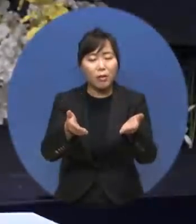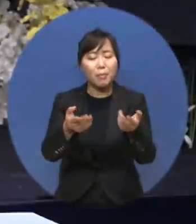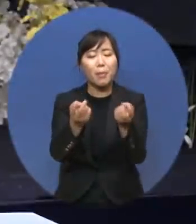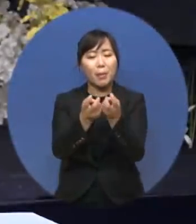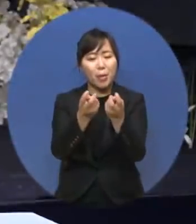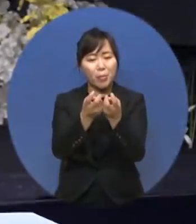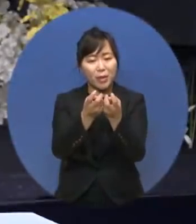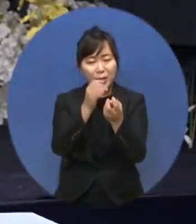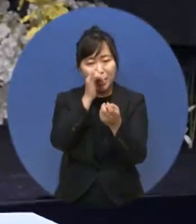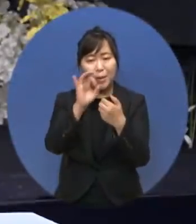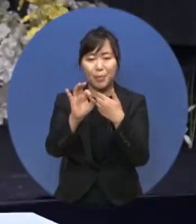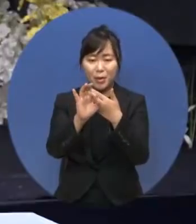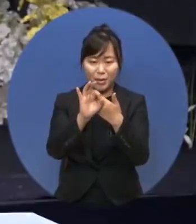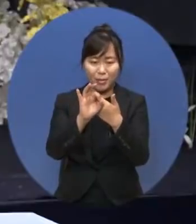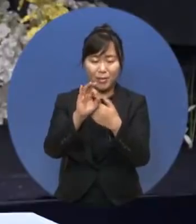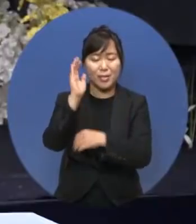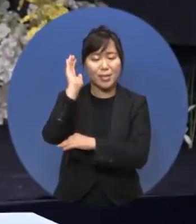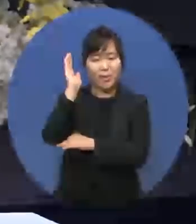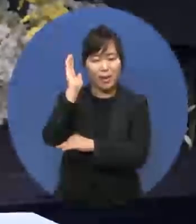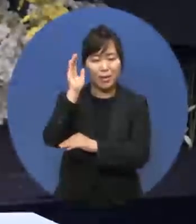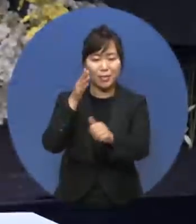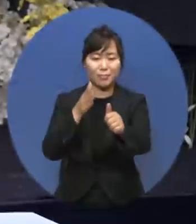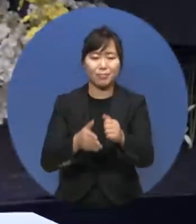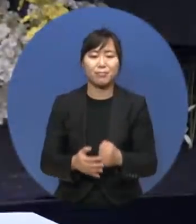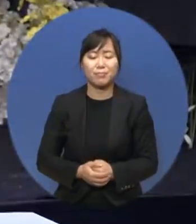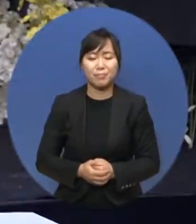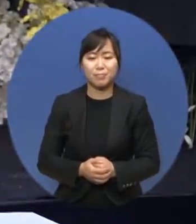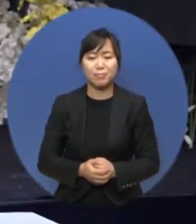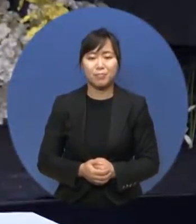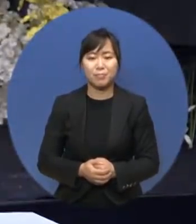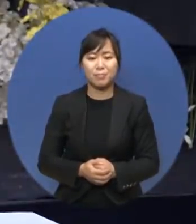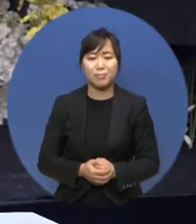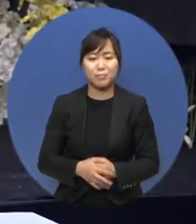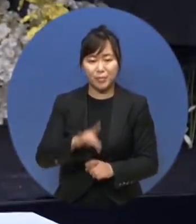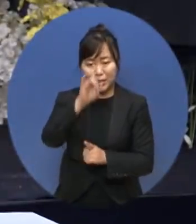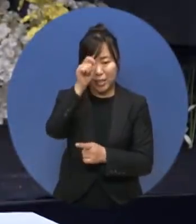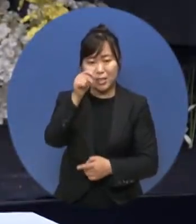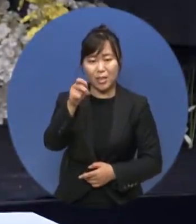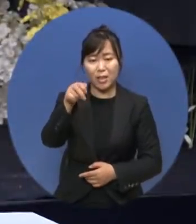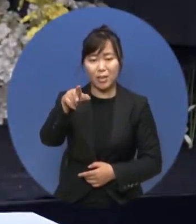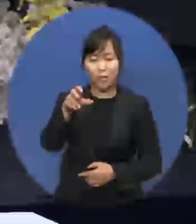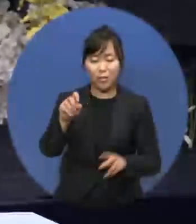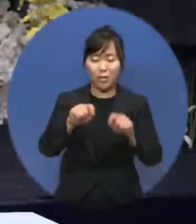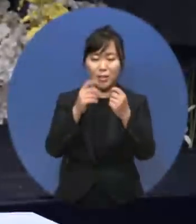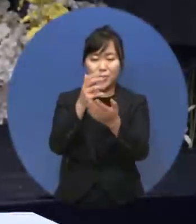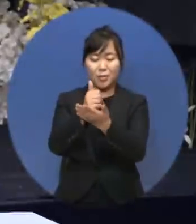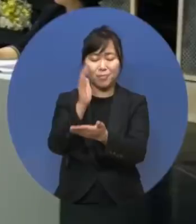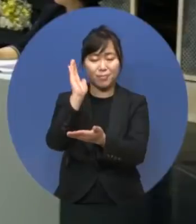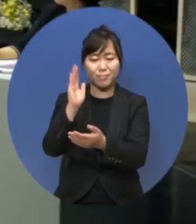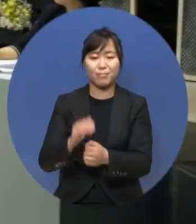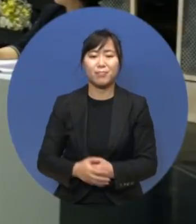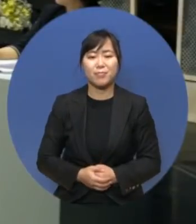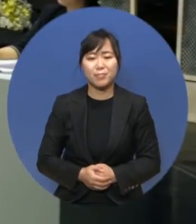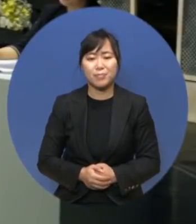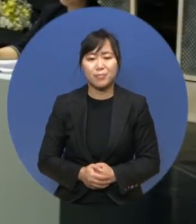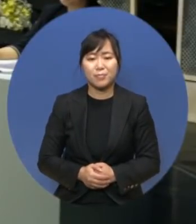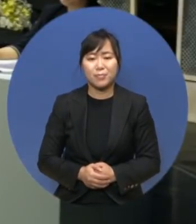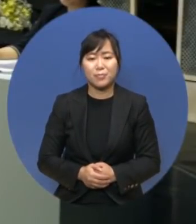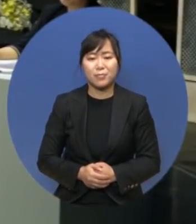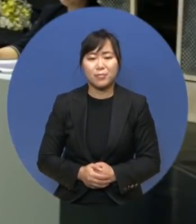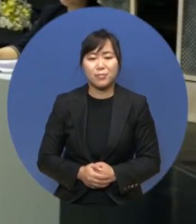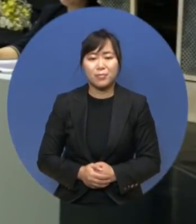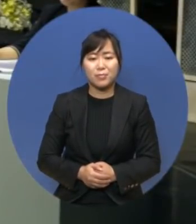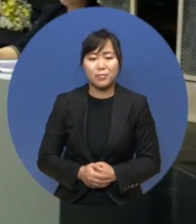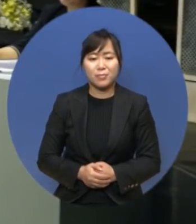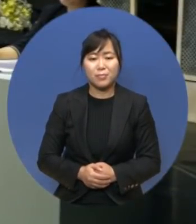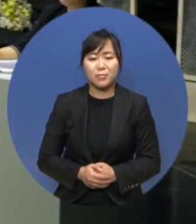그런 방안들이 있다면 말씀해 주시면 좋을 것 같습니다. 이희경 팀장님께 먼저 부탁드리겠습니다. 네,